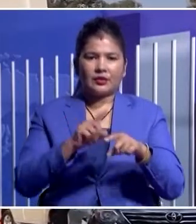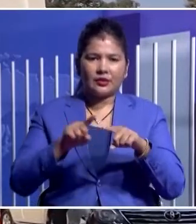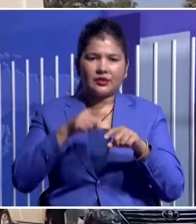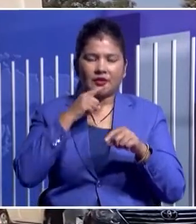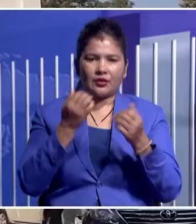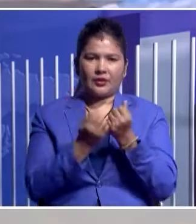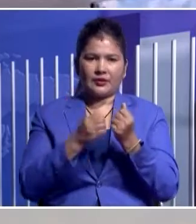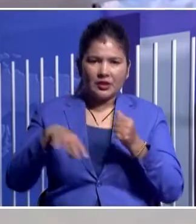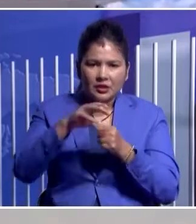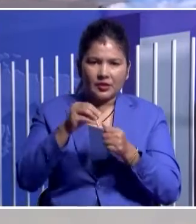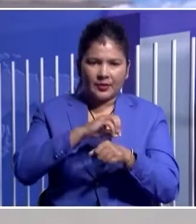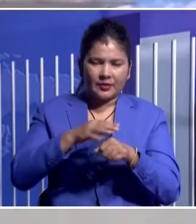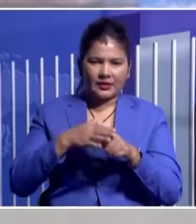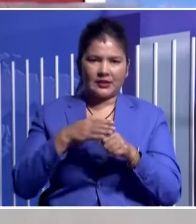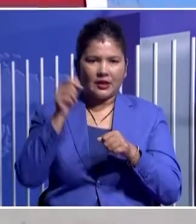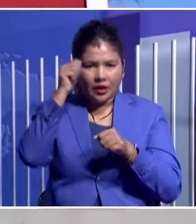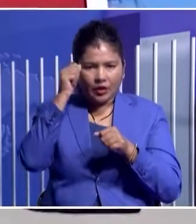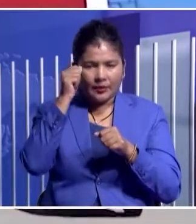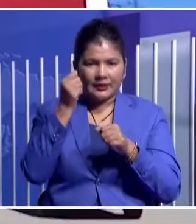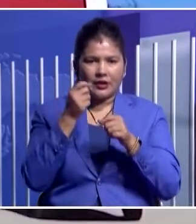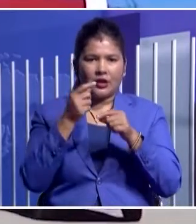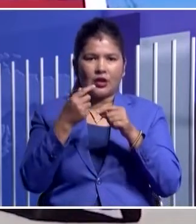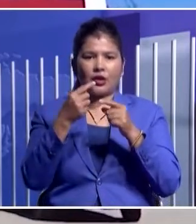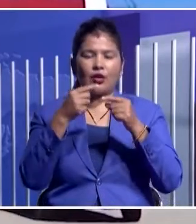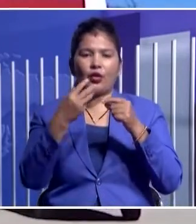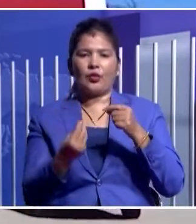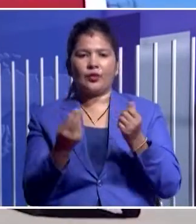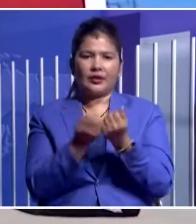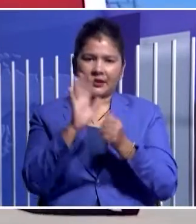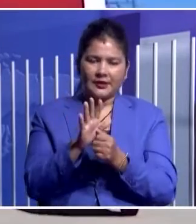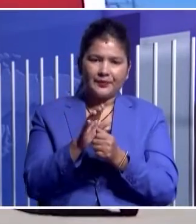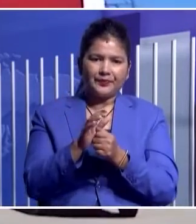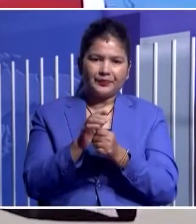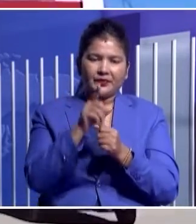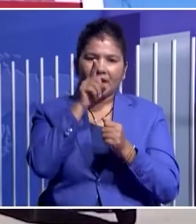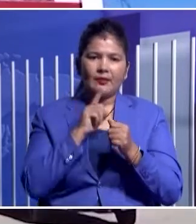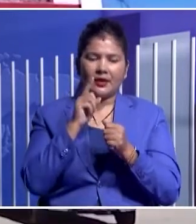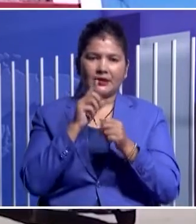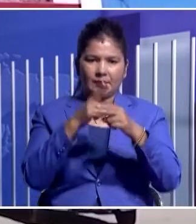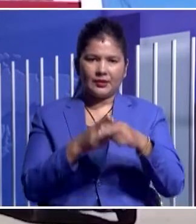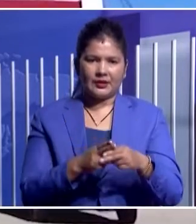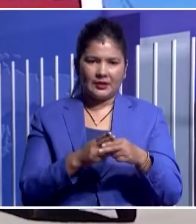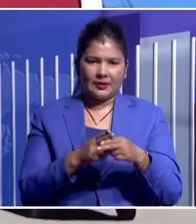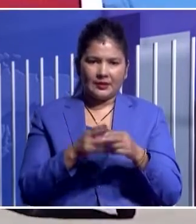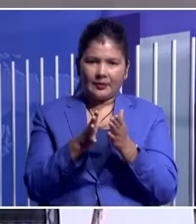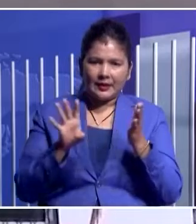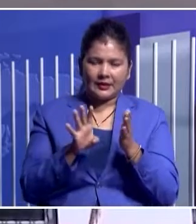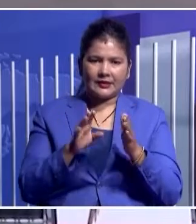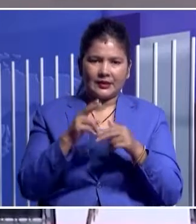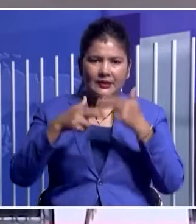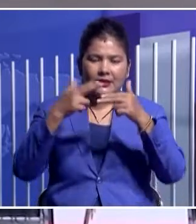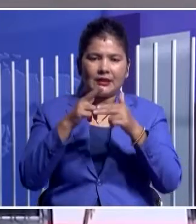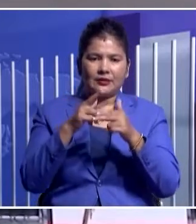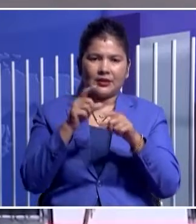नसकेपछि सबै प्रदेशले खर्च अनुमान घटाएका छन्। आगामी आर्थिक वर्षको वार्षिक बजेट मार्फत उनीहरूले चालू आर्थिक वर्षको